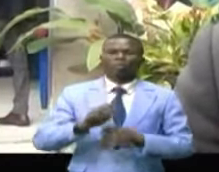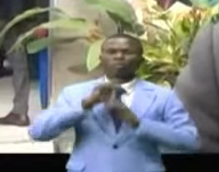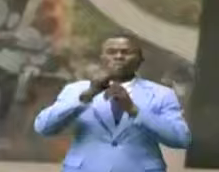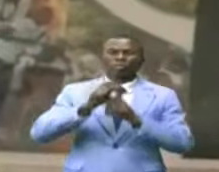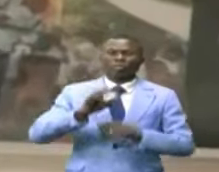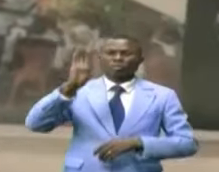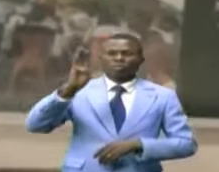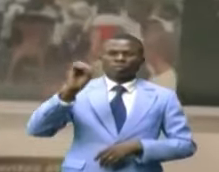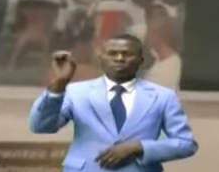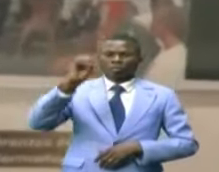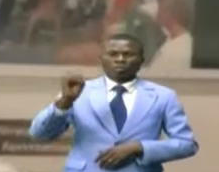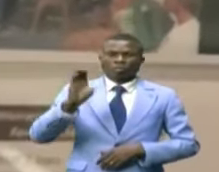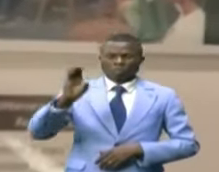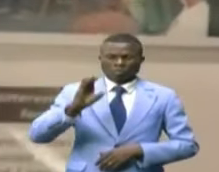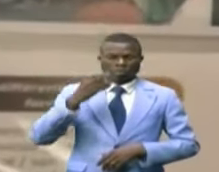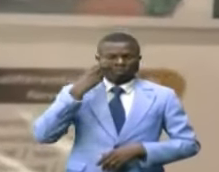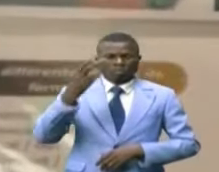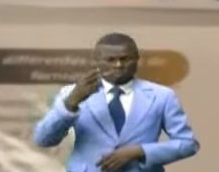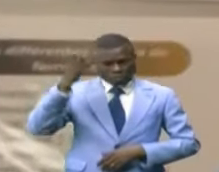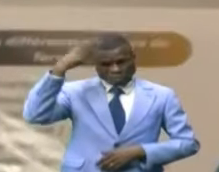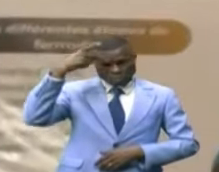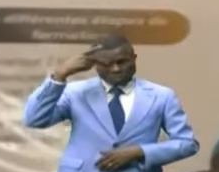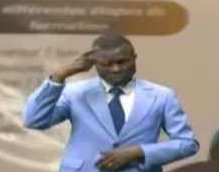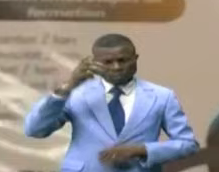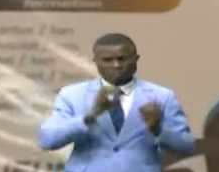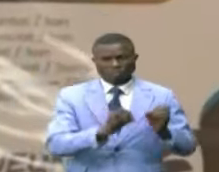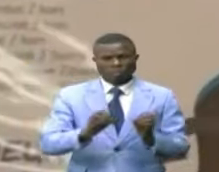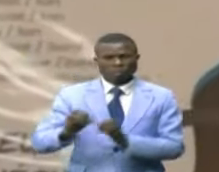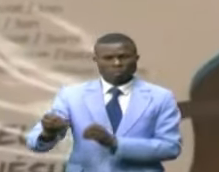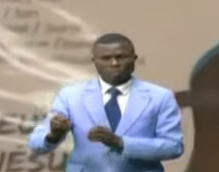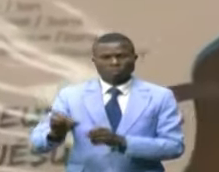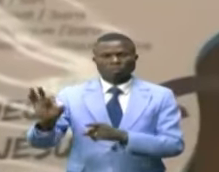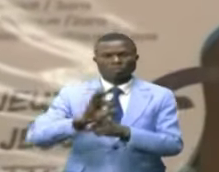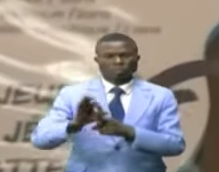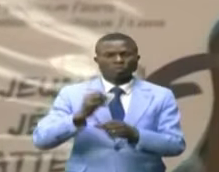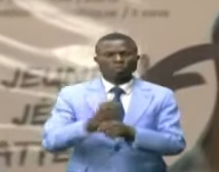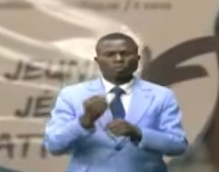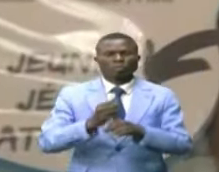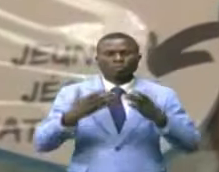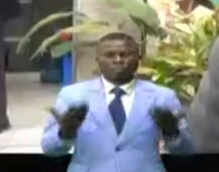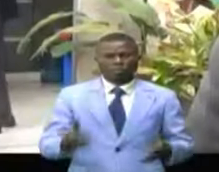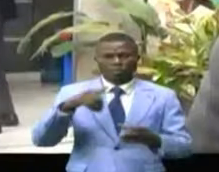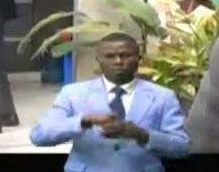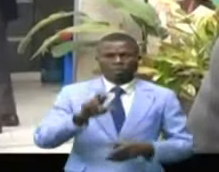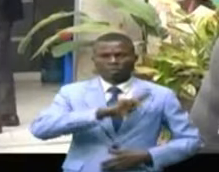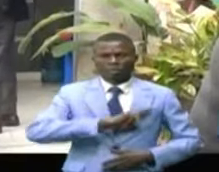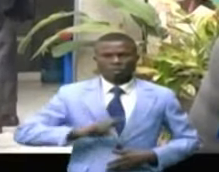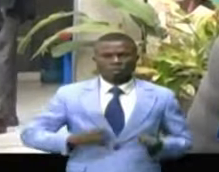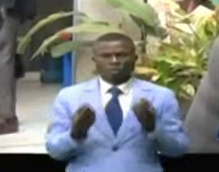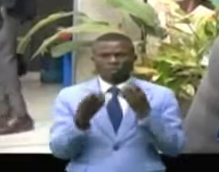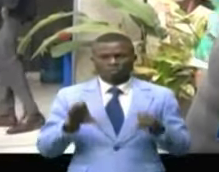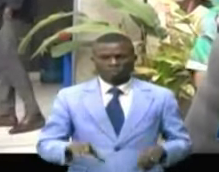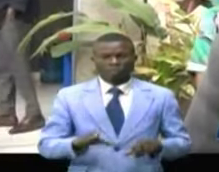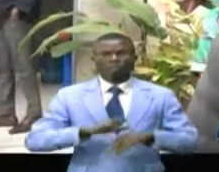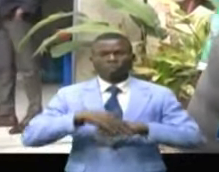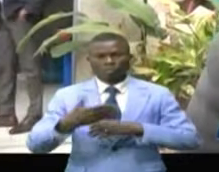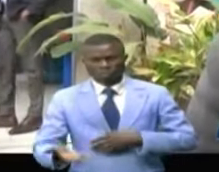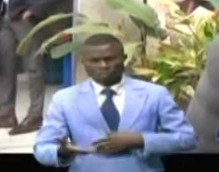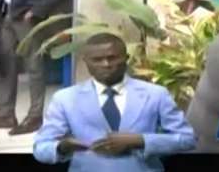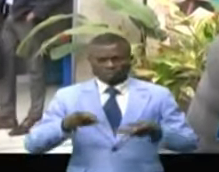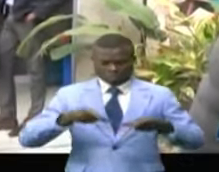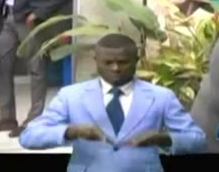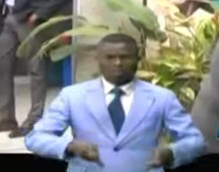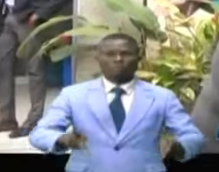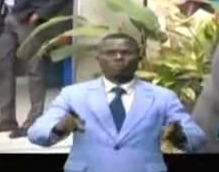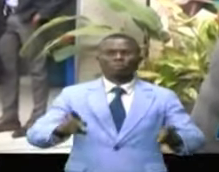est-ce qu'on peut mener la politique d'organisation de la formation professionnelle en République démocratique du Congo, afin de permettre